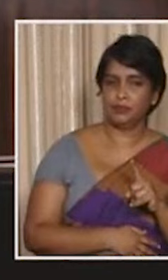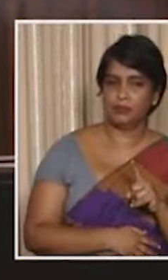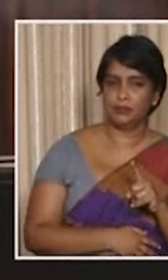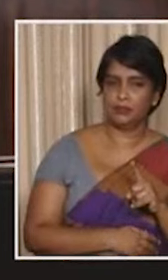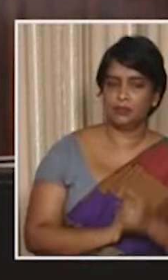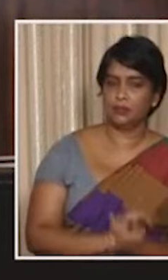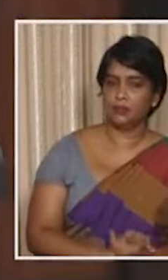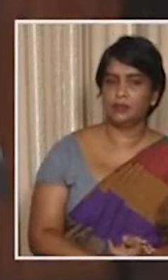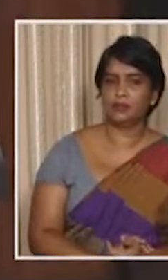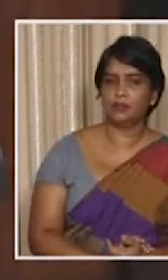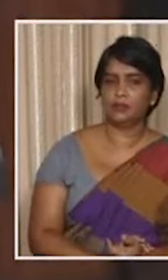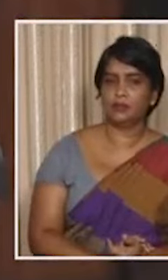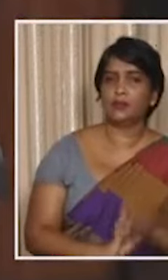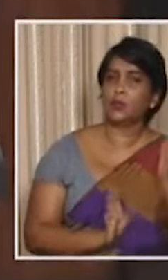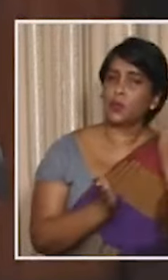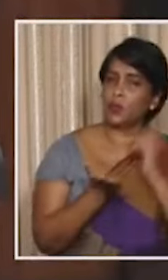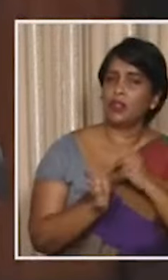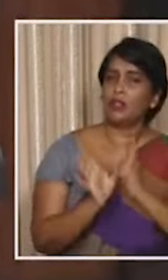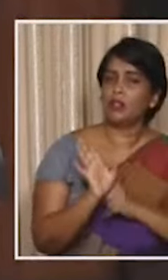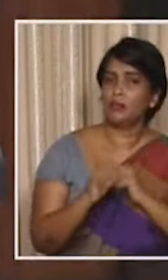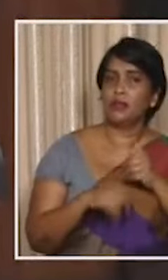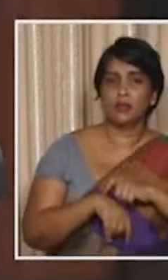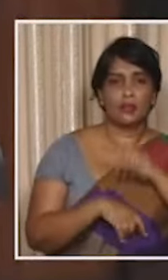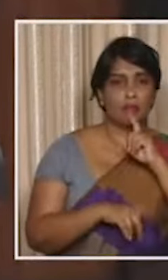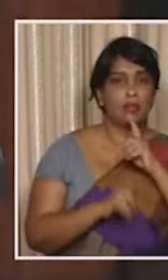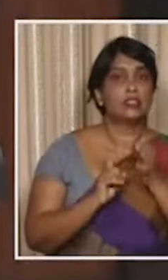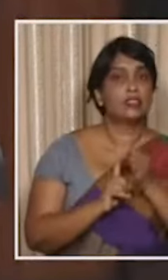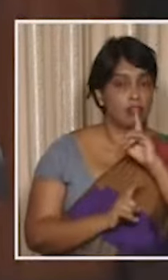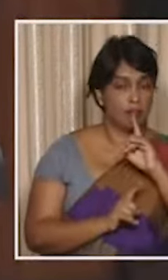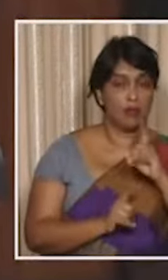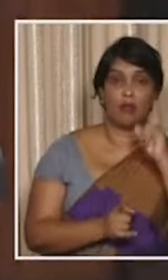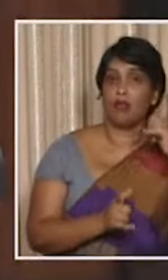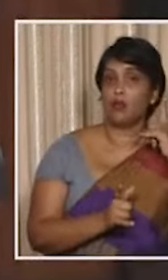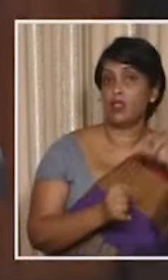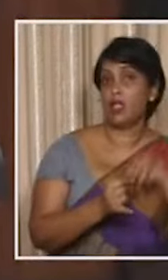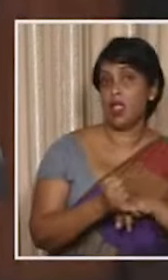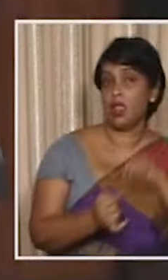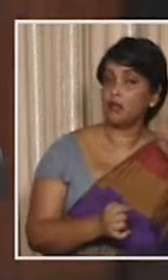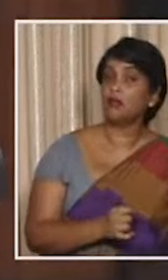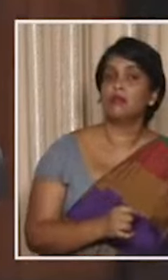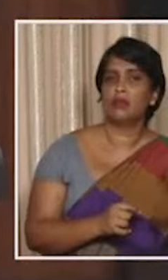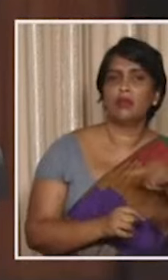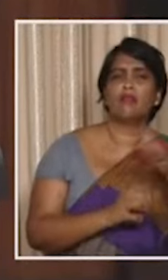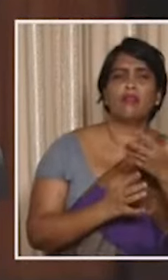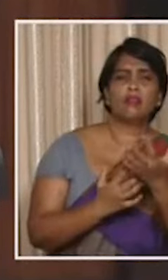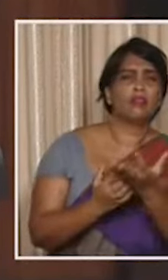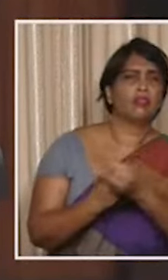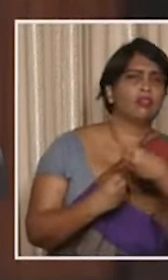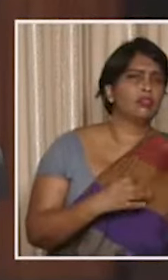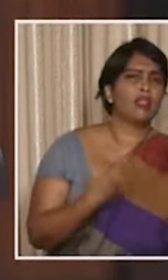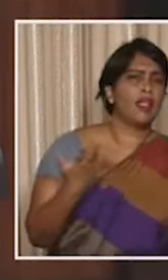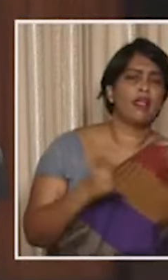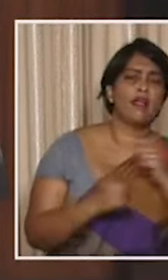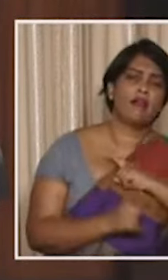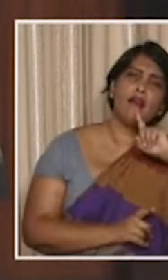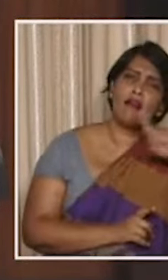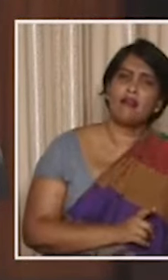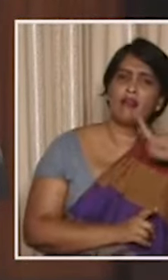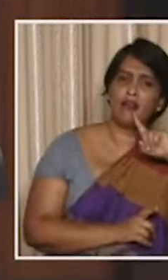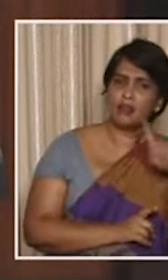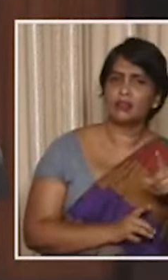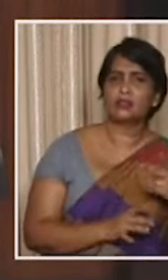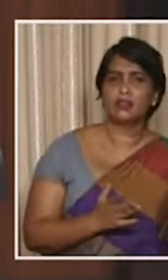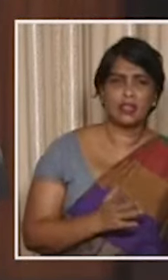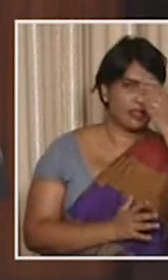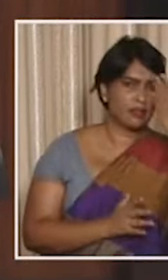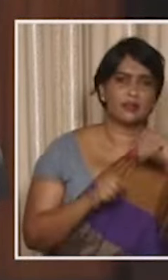ஜனாதிபதி ஒவ்வொரு சந்திப்பிலையும் சொல்லுவார் பாதுகாப்பு செயலாளர்கள் ஏன் இந்த காணியை விடுவிக்கவில்லை. அப்ப ஜனாதிபதி பாராளுமன்றத்திலே தமிழ் தேசிய கூட்டமைப்பை அழைத்து